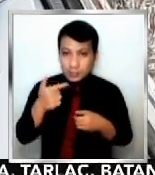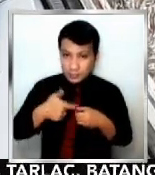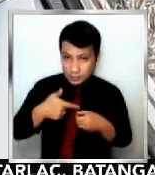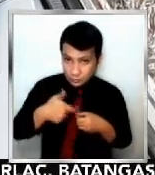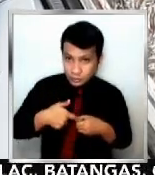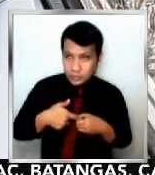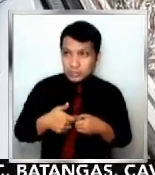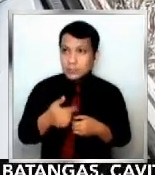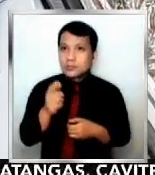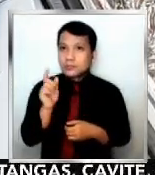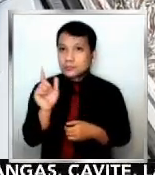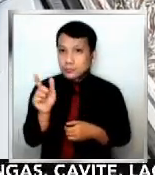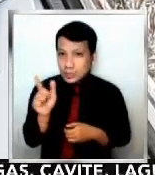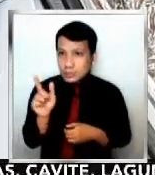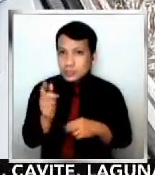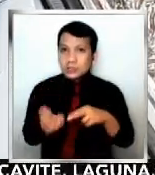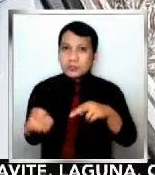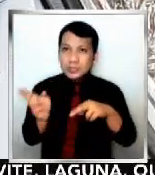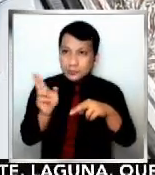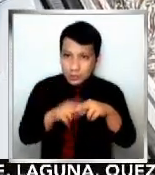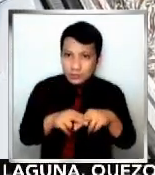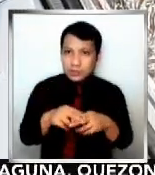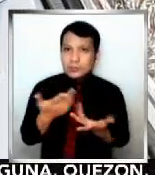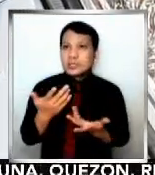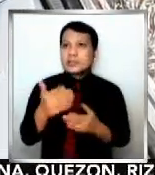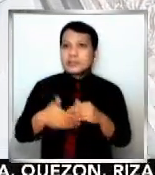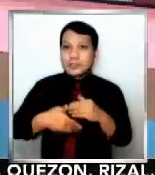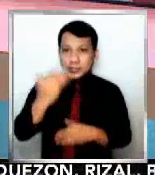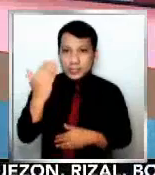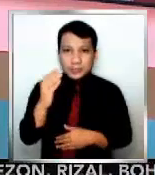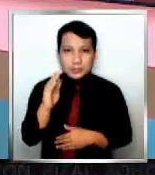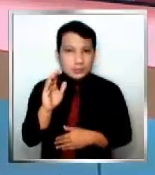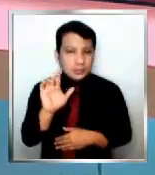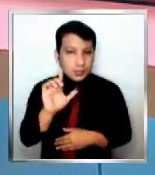13 magkakasunod na linggo nang may price hike.